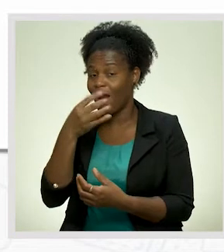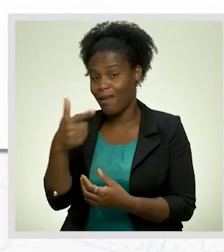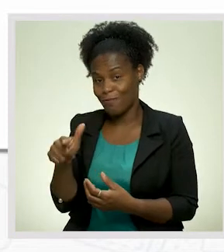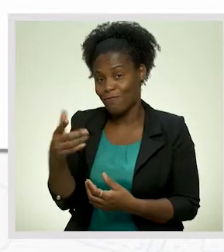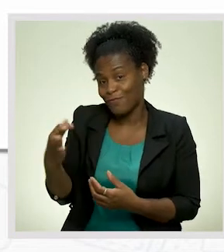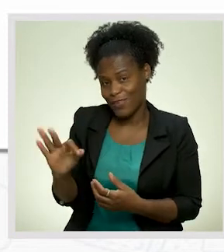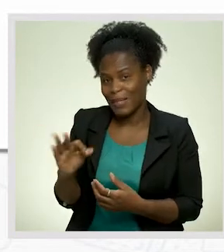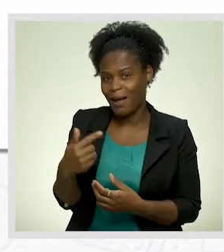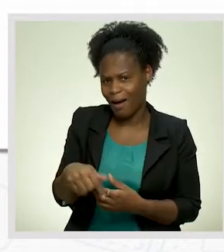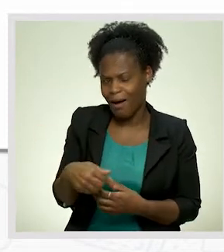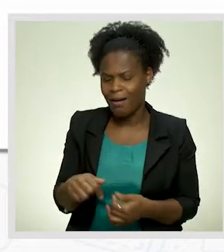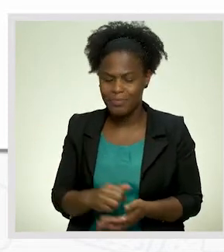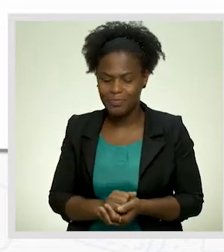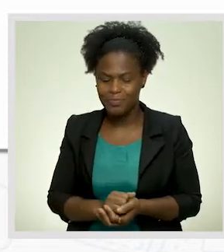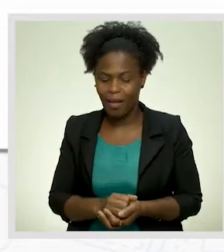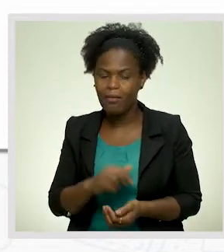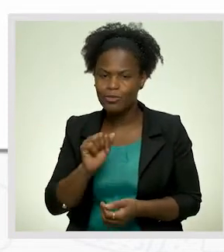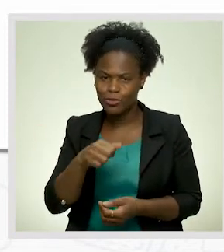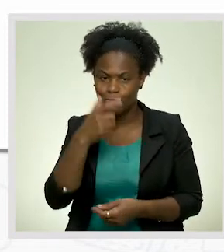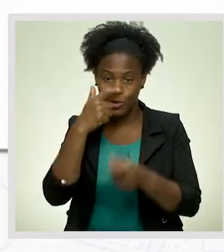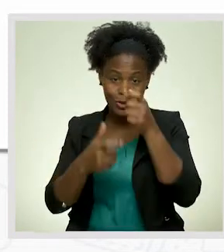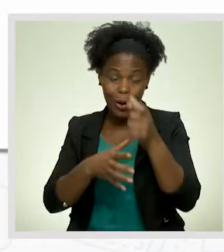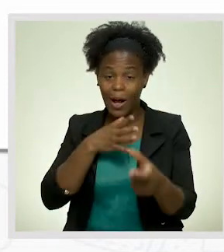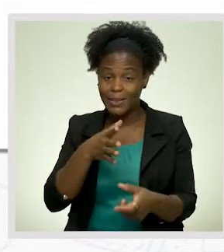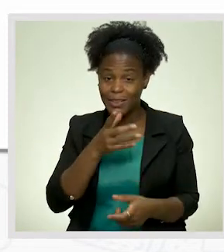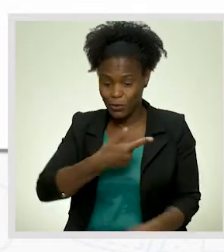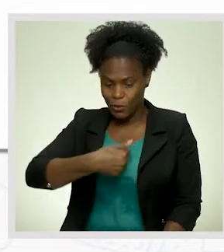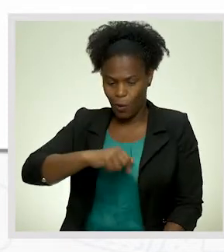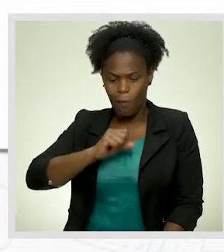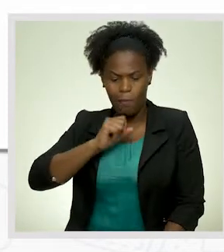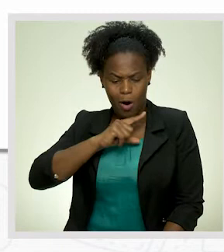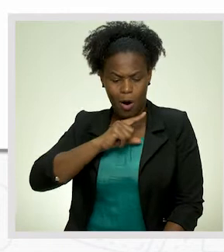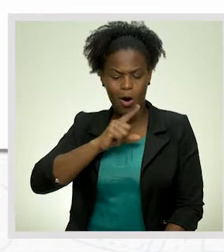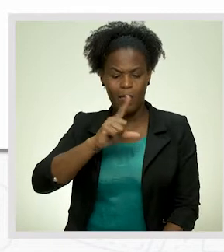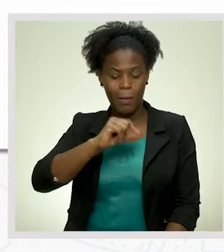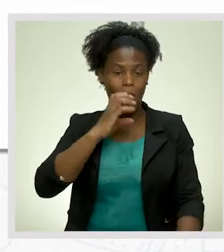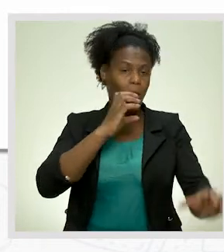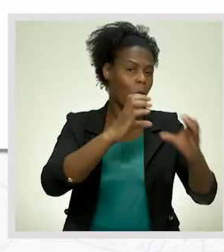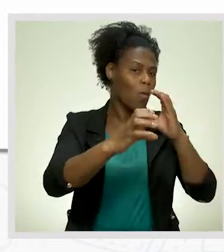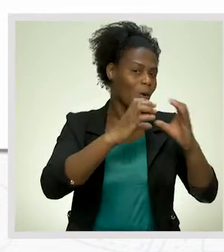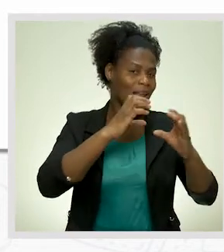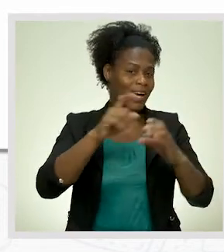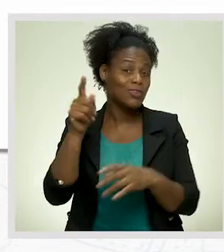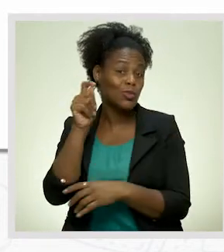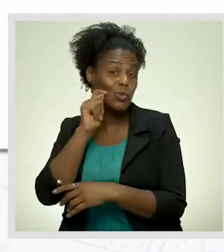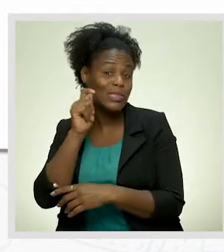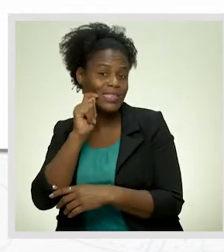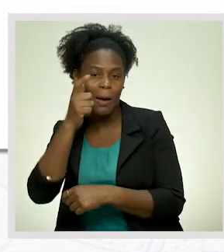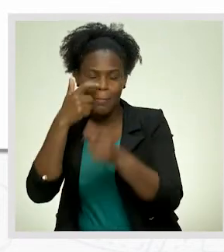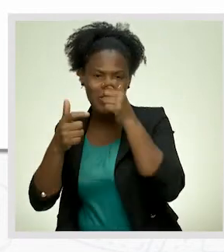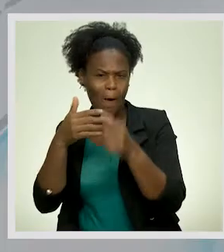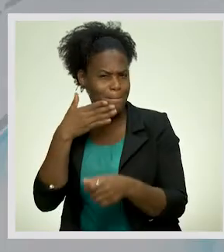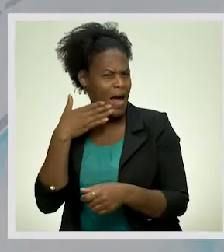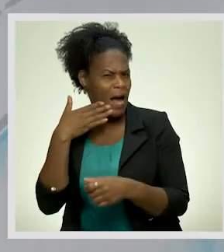Très bien aussi. Quelqu'un a dit qu'on peut communiquer avec des touristes.